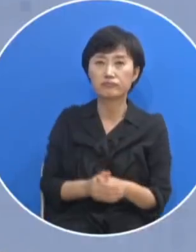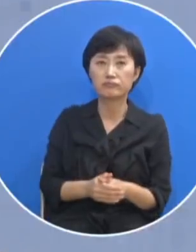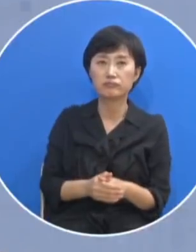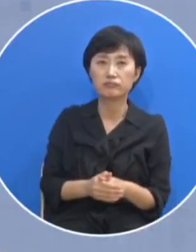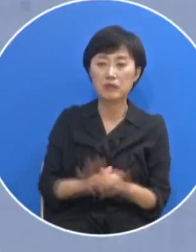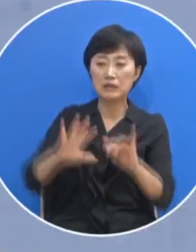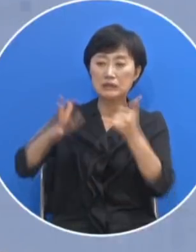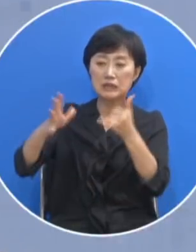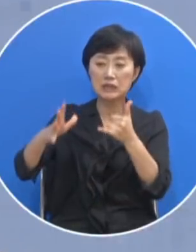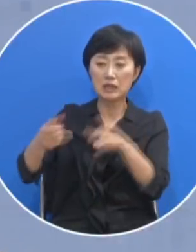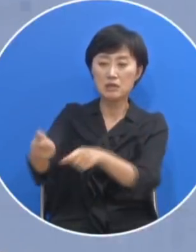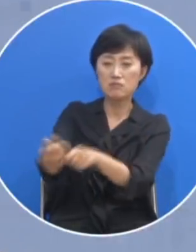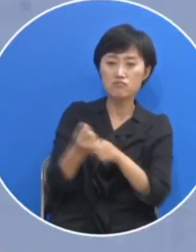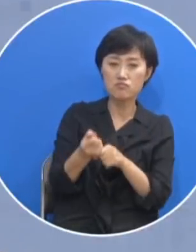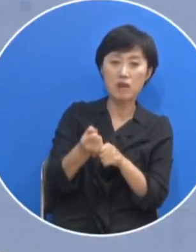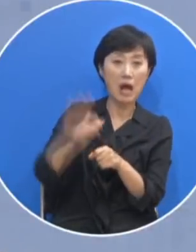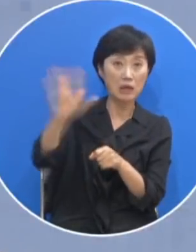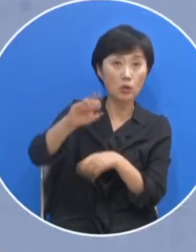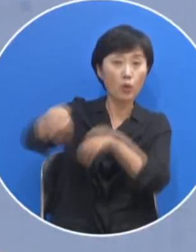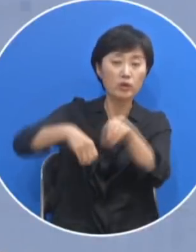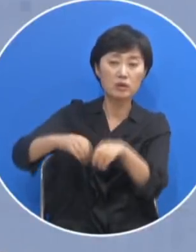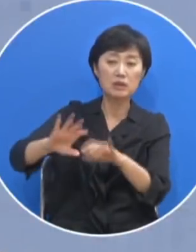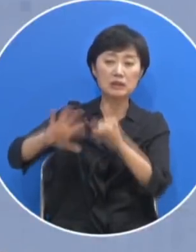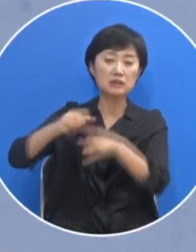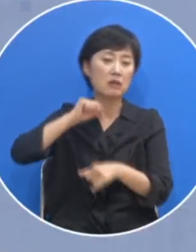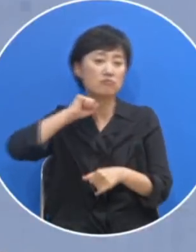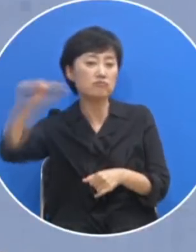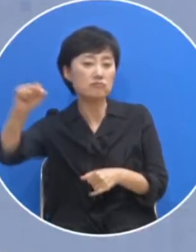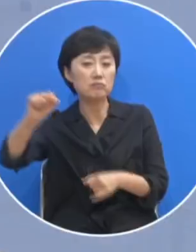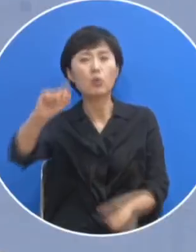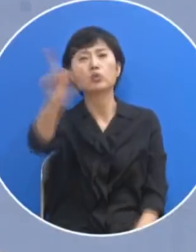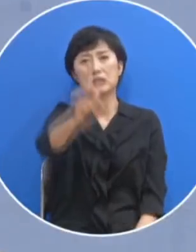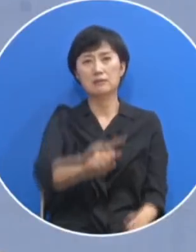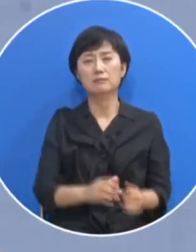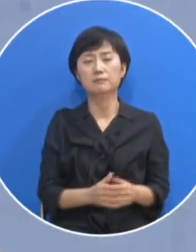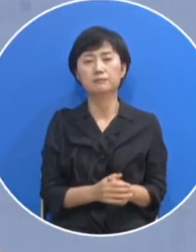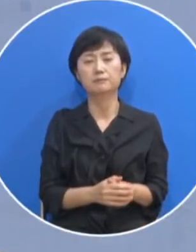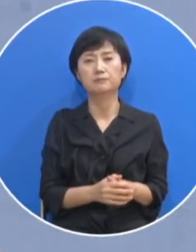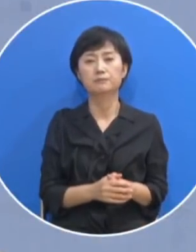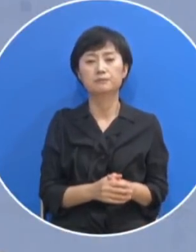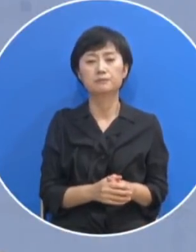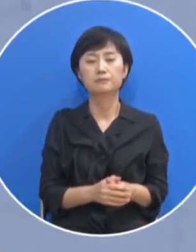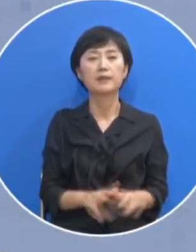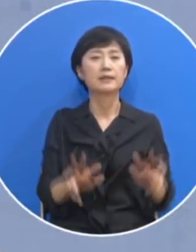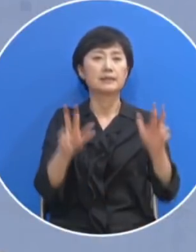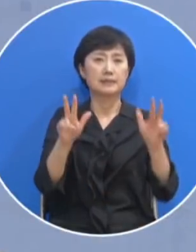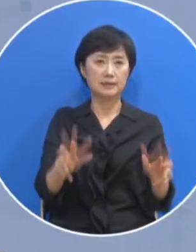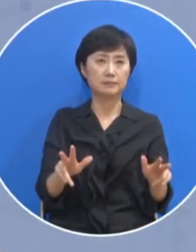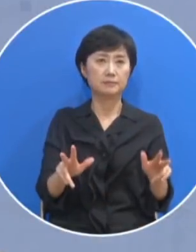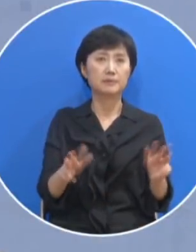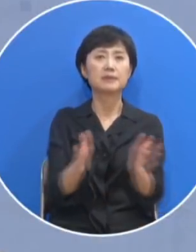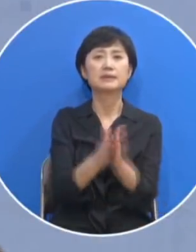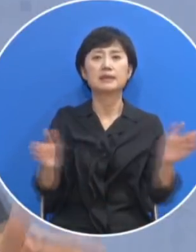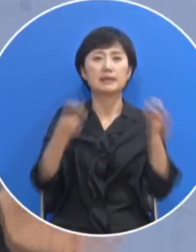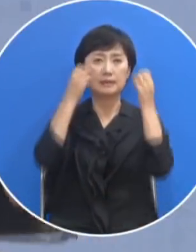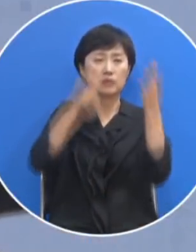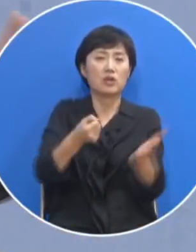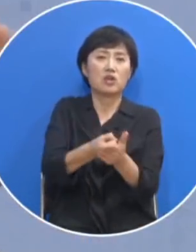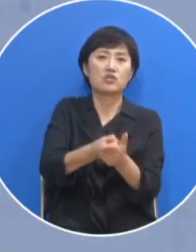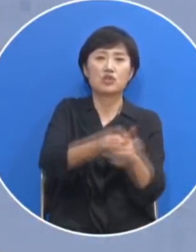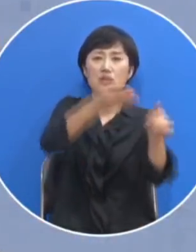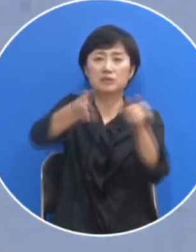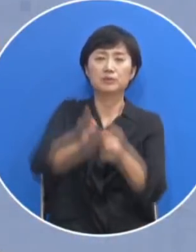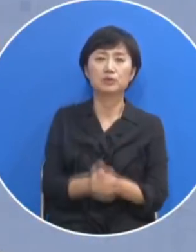하는걸로 힘들게 cotto 입히거나 피부 가까이 리드머 당해야 빙 왜 아 지금도 노 초 해서 2분야의 그려서